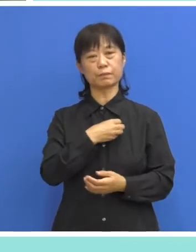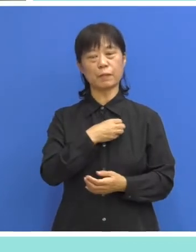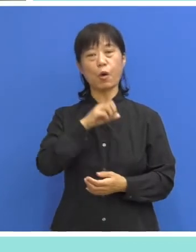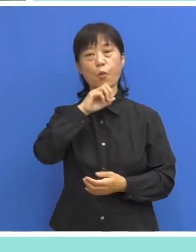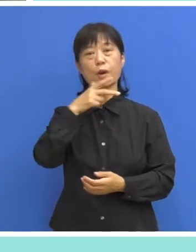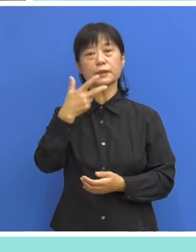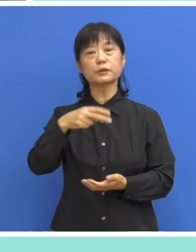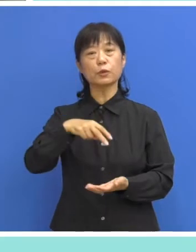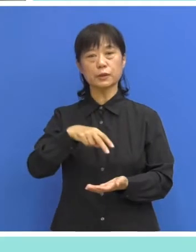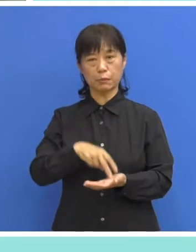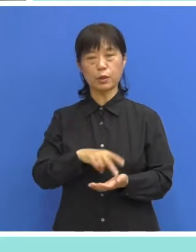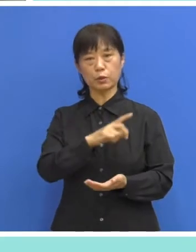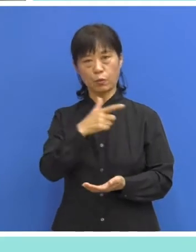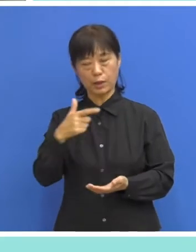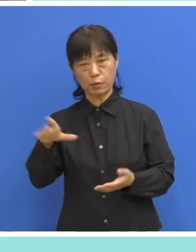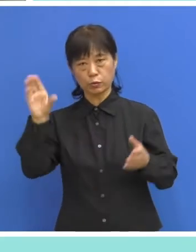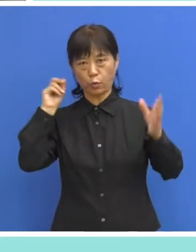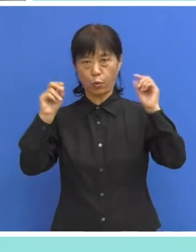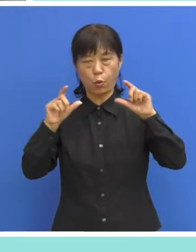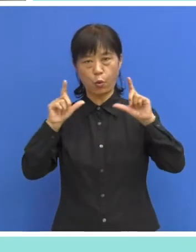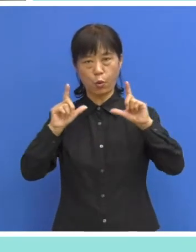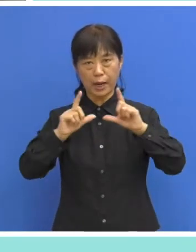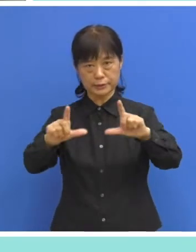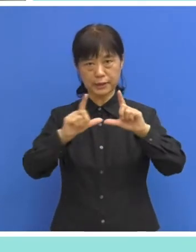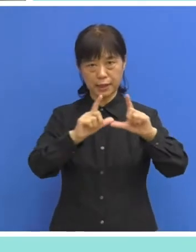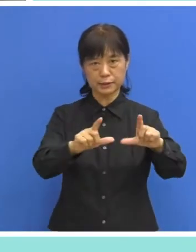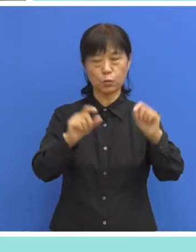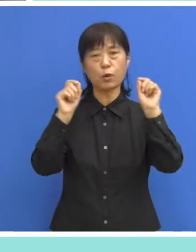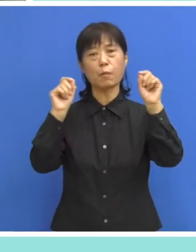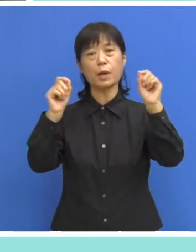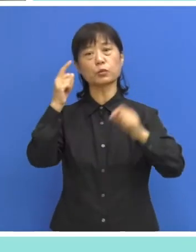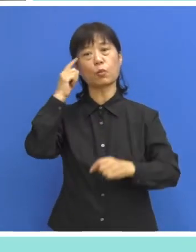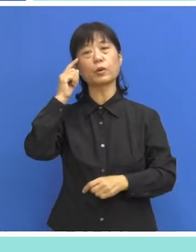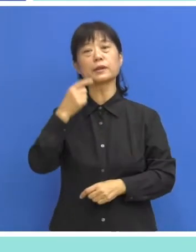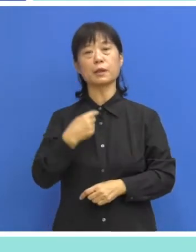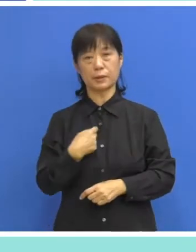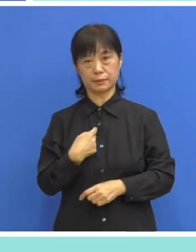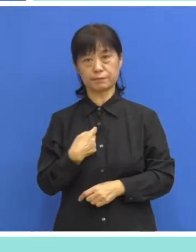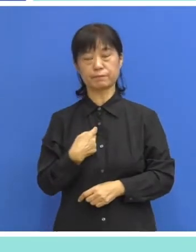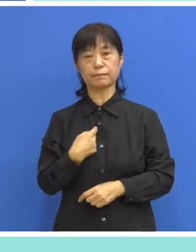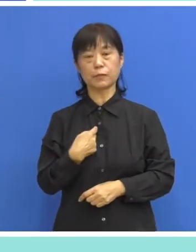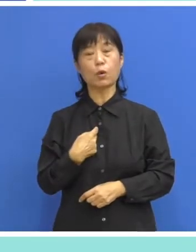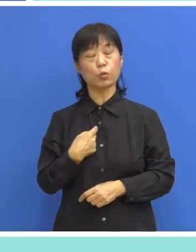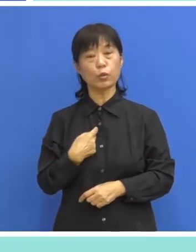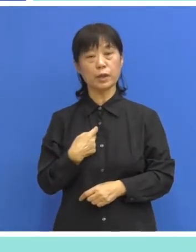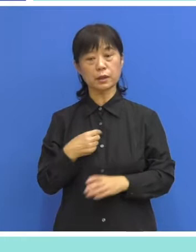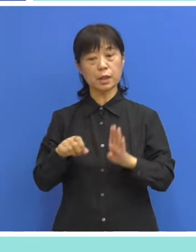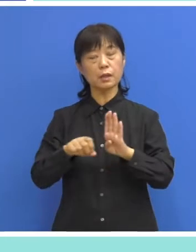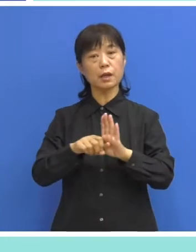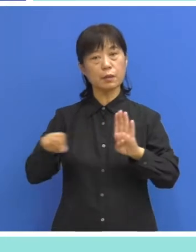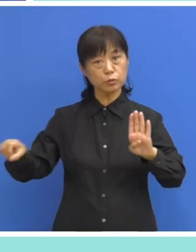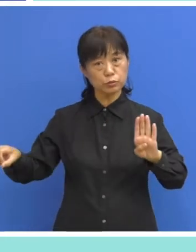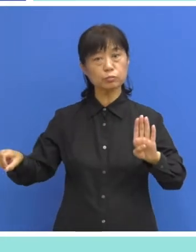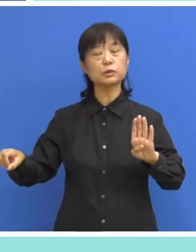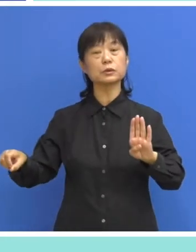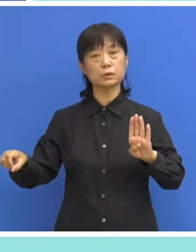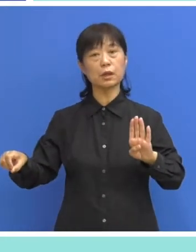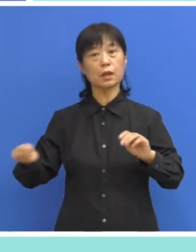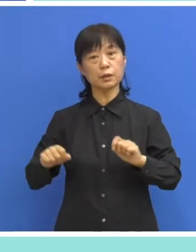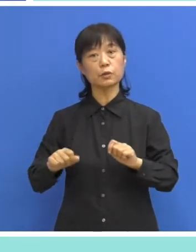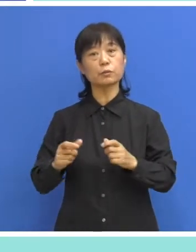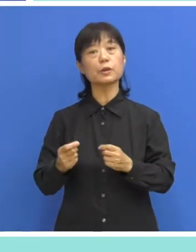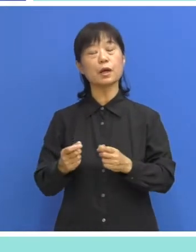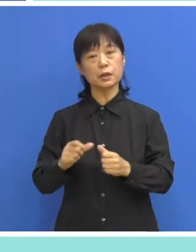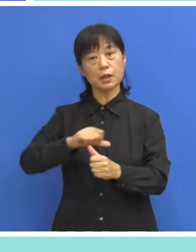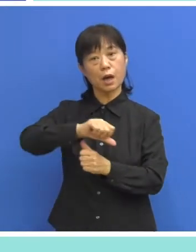ね、情報発信一生懸命頑張ろうということを言ってるんですけど、やっぱりこうやってケーブルさんがされてるみたいに、アプリ